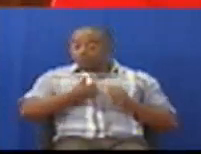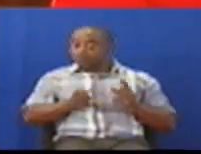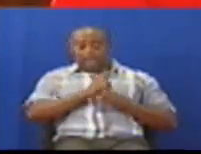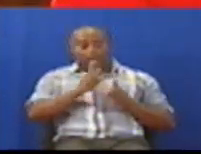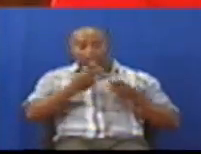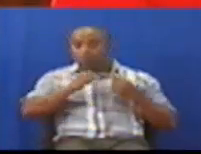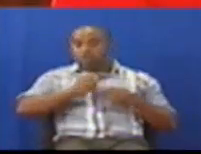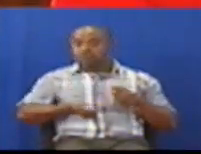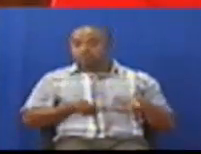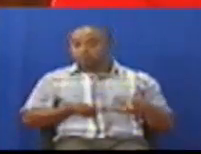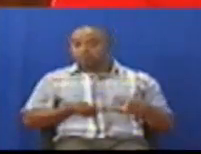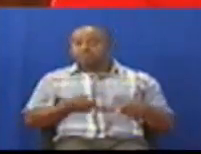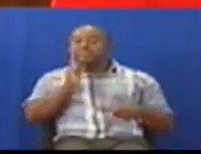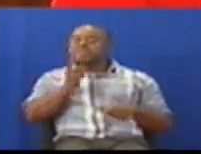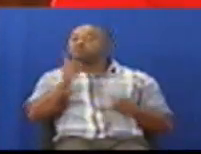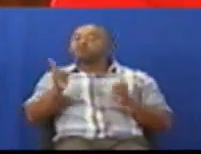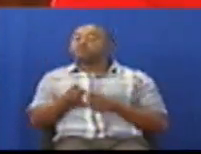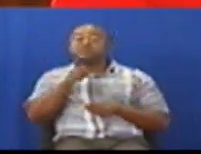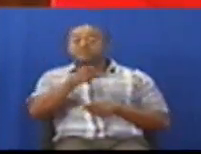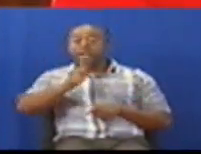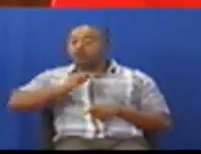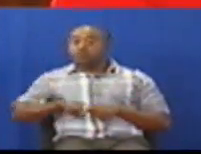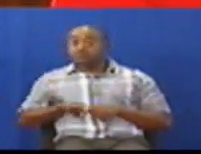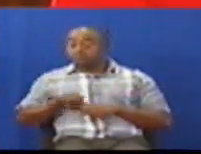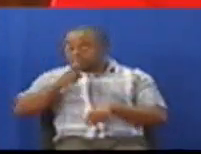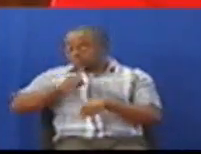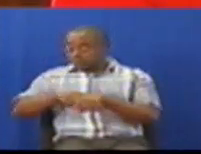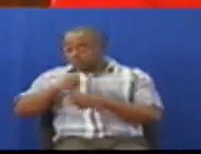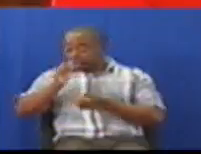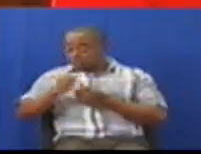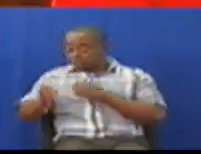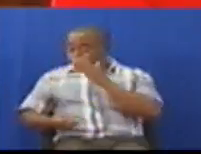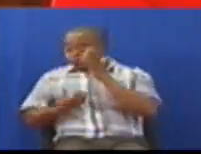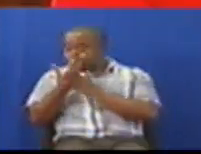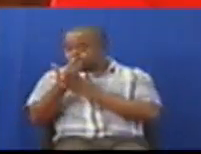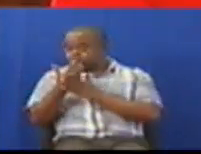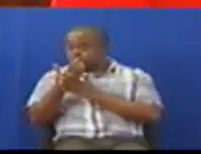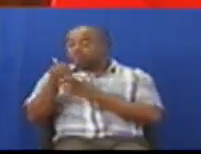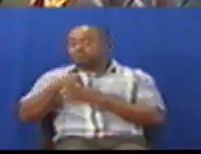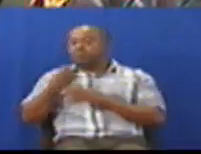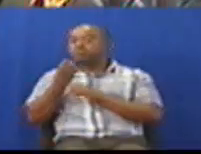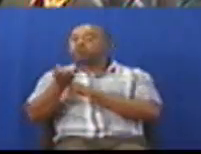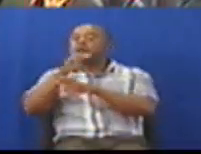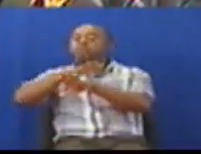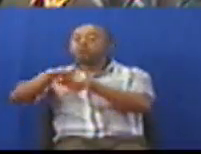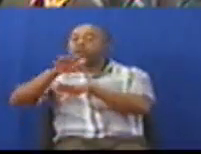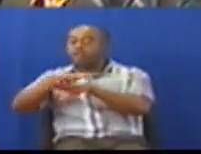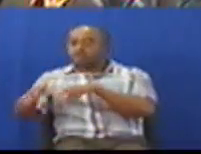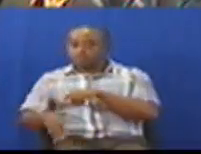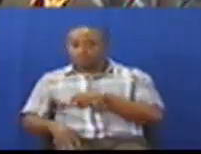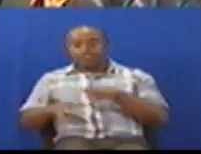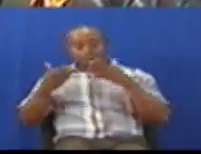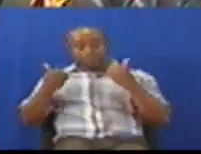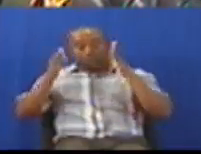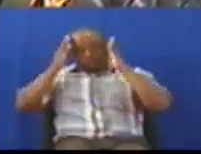haliruhusiwi, haliruhusiwi, na ndio maana wakati lilipotokea mimi nililitolea maelezo. Kwa hiyo